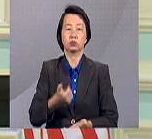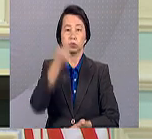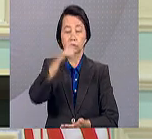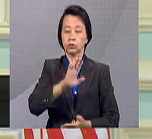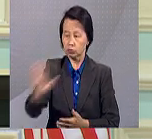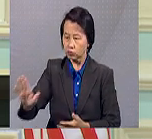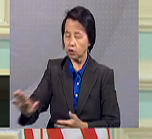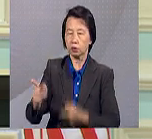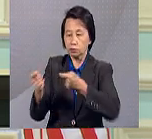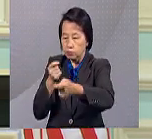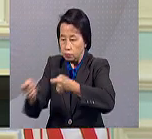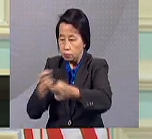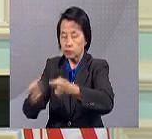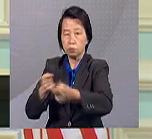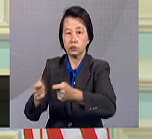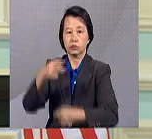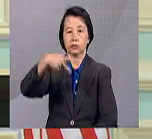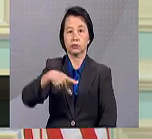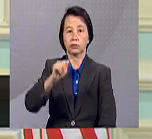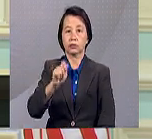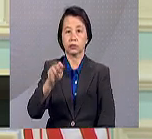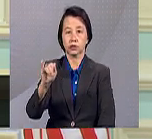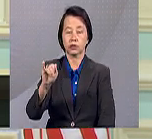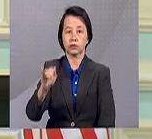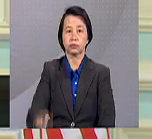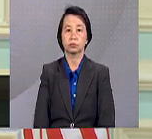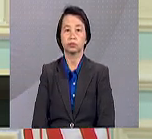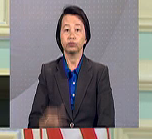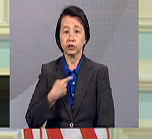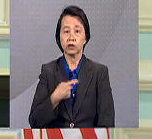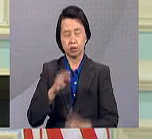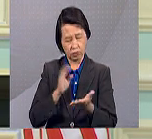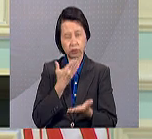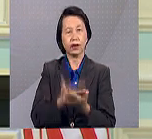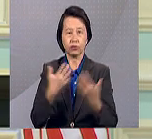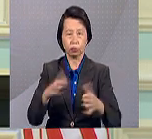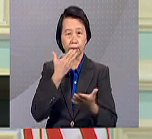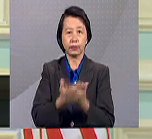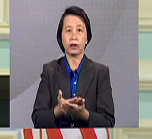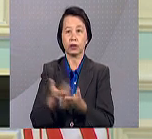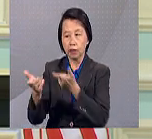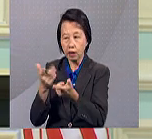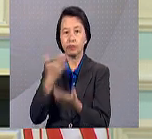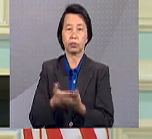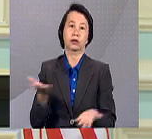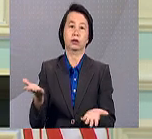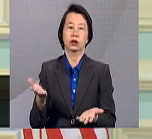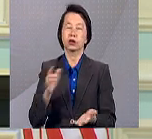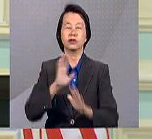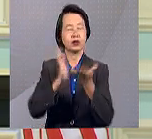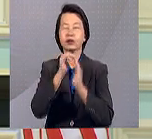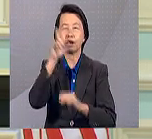untuk mereka kendalikan parti di negara mereka. Kita ni kira baiklah. Jadi tak